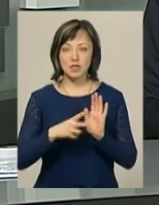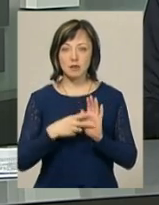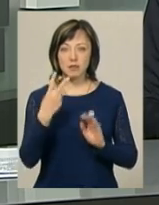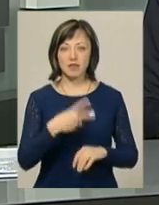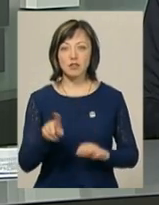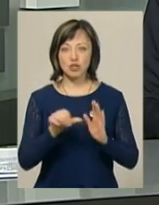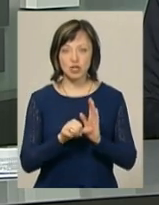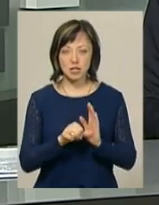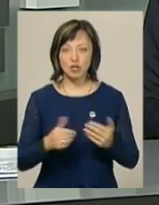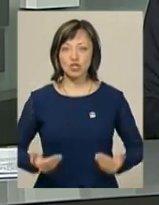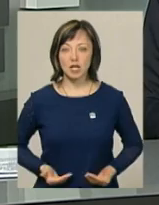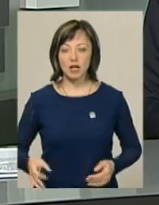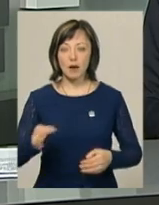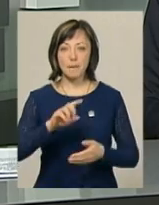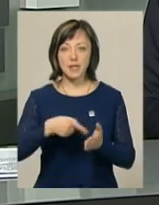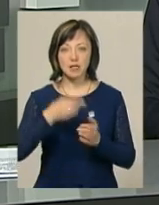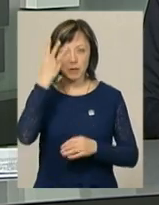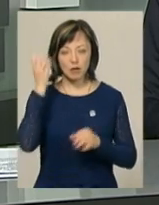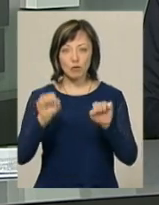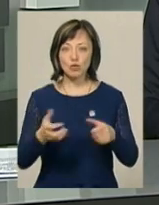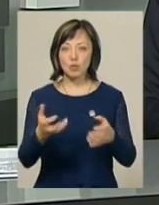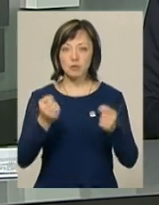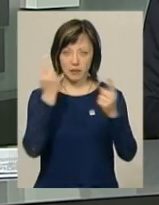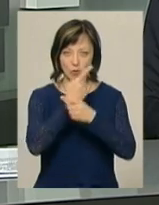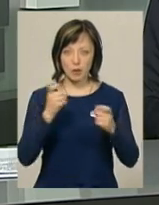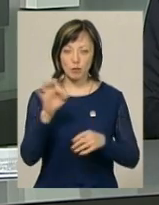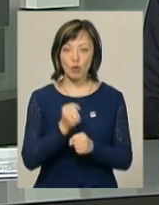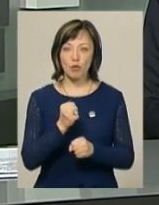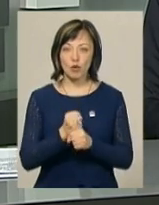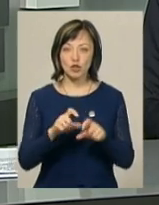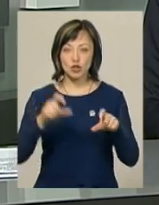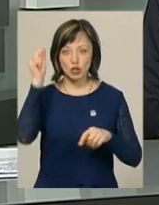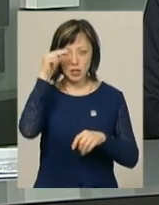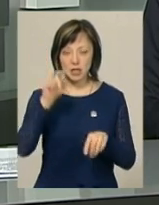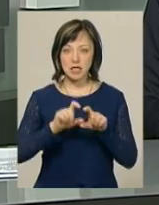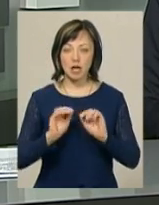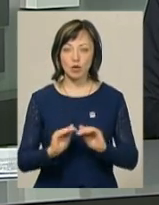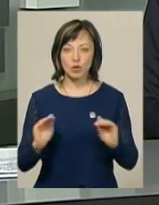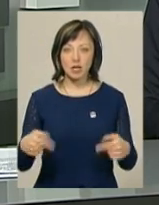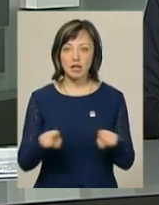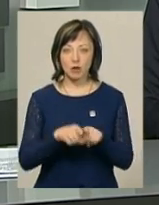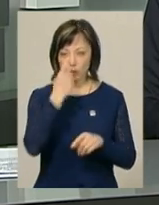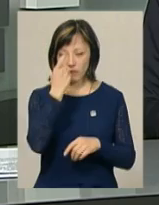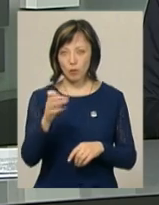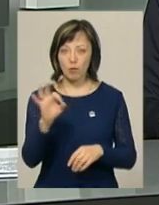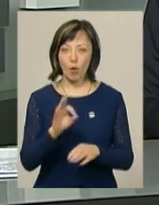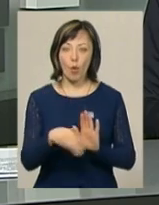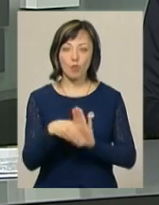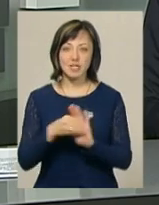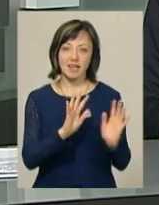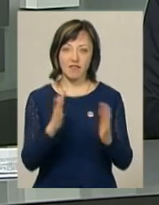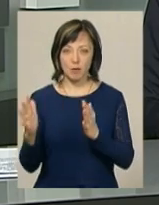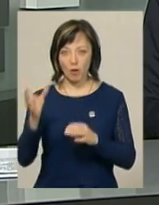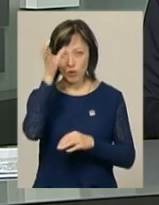26 жителі Хмельницького можуть отримати інформацію щодо роботи шкіл та садочків, а також повідомити про корупційні